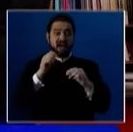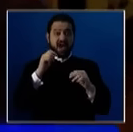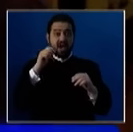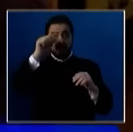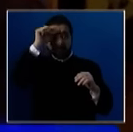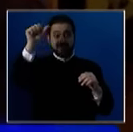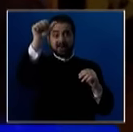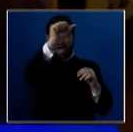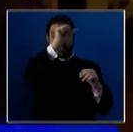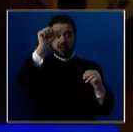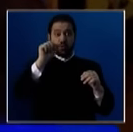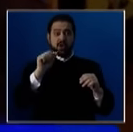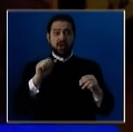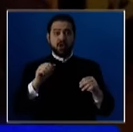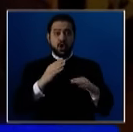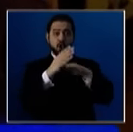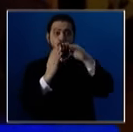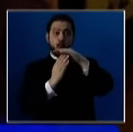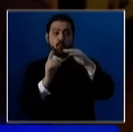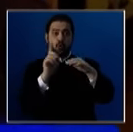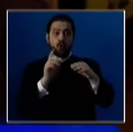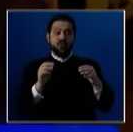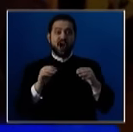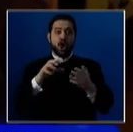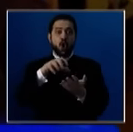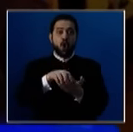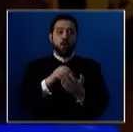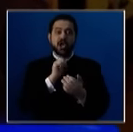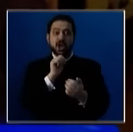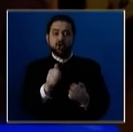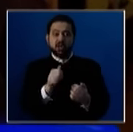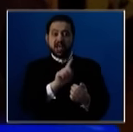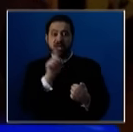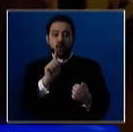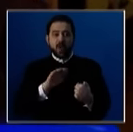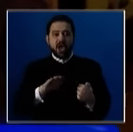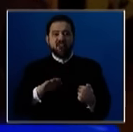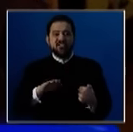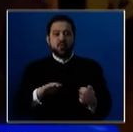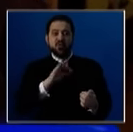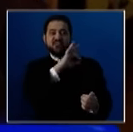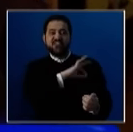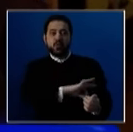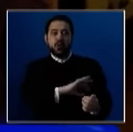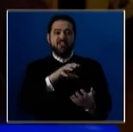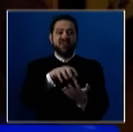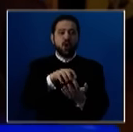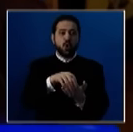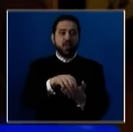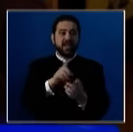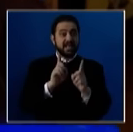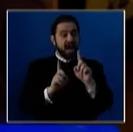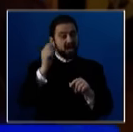fiul va locui. Așadar, putem să ne aducem aminte și de pilda